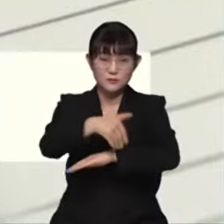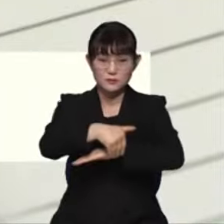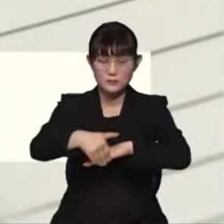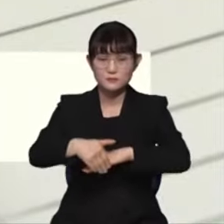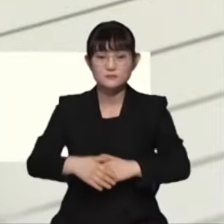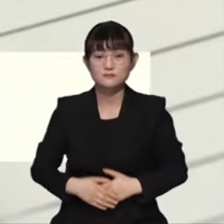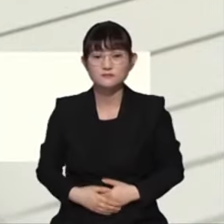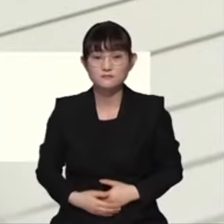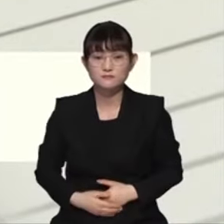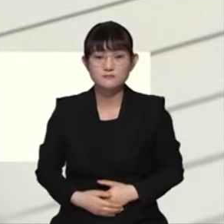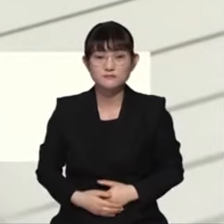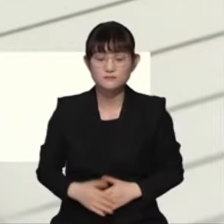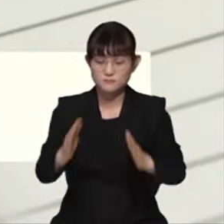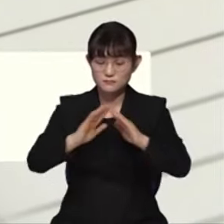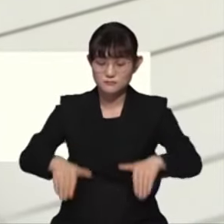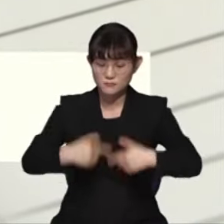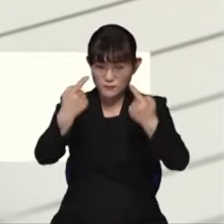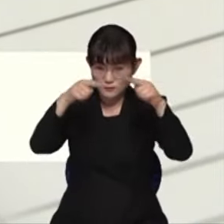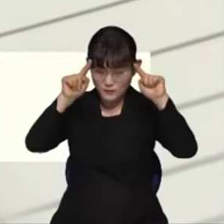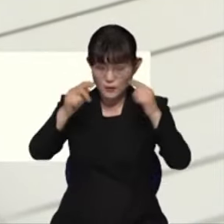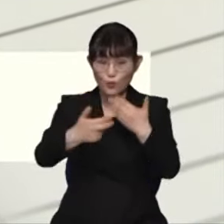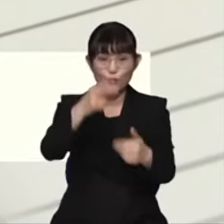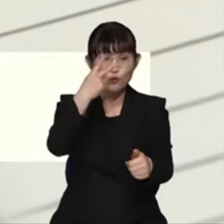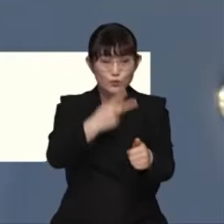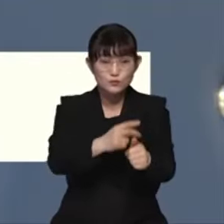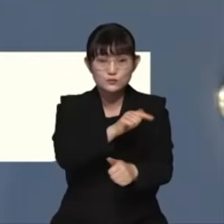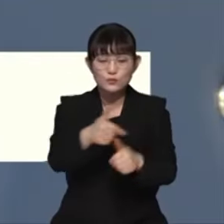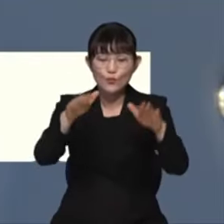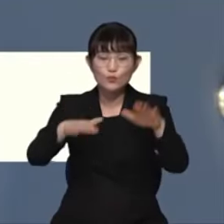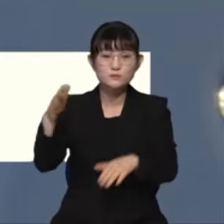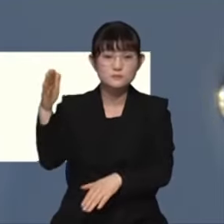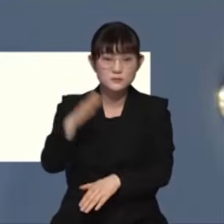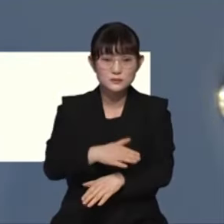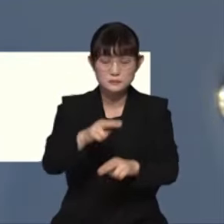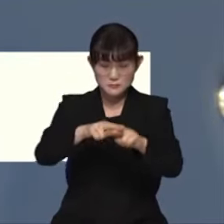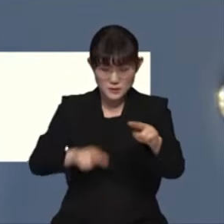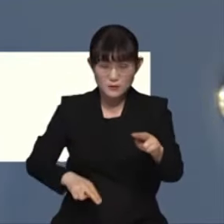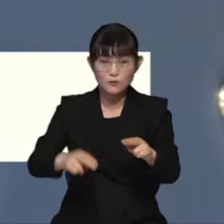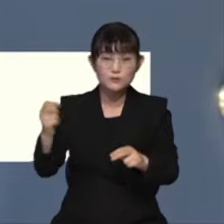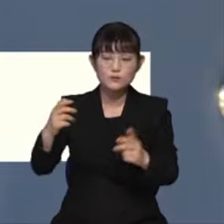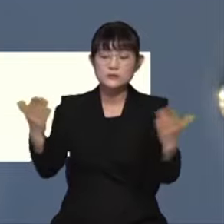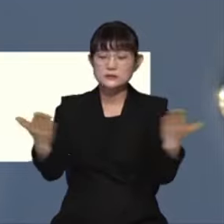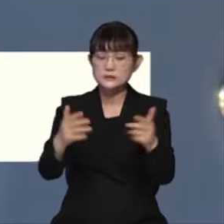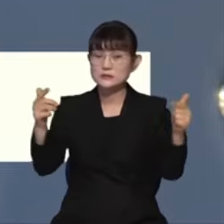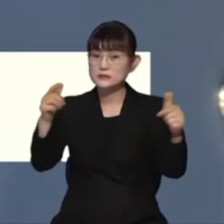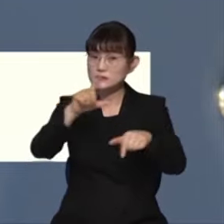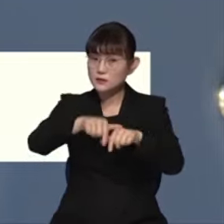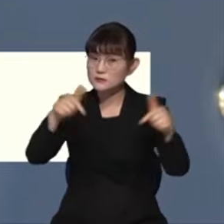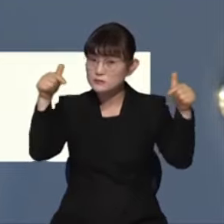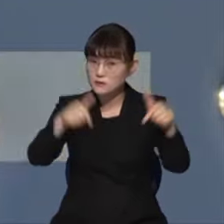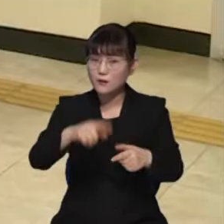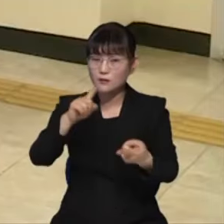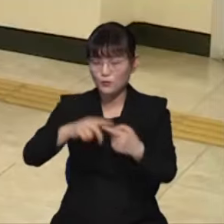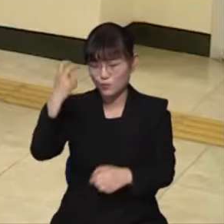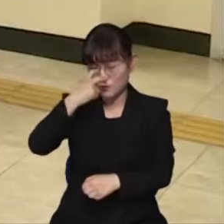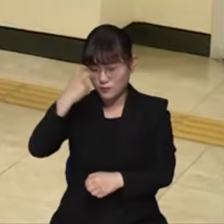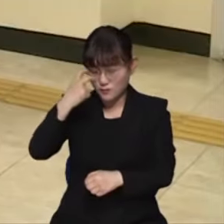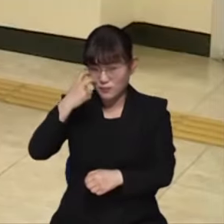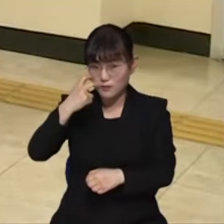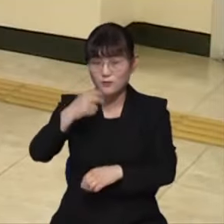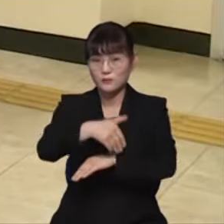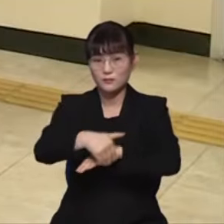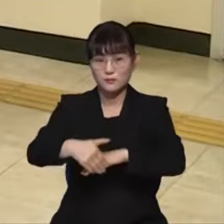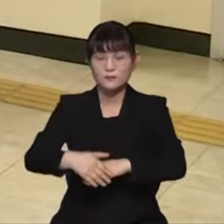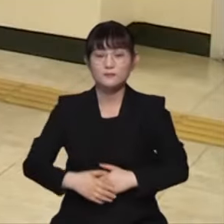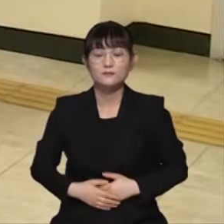입장입니다. 한편 전남대 의대교수 비대위도 오늘부터 사직과 근로시간 단축에 대한 설문을 진행해 후속 대응에